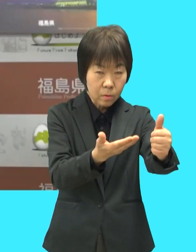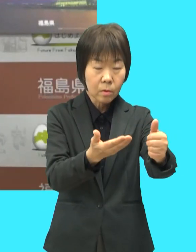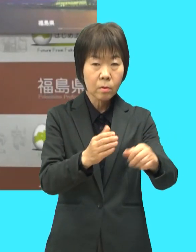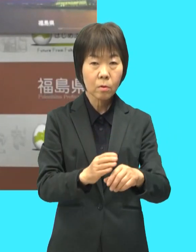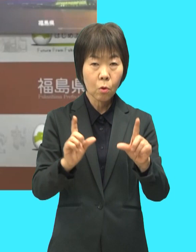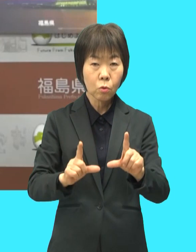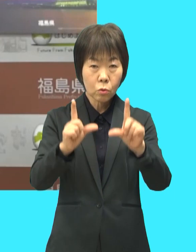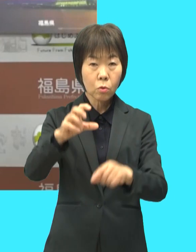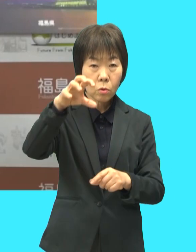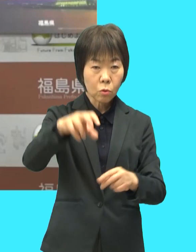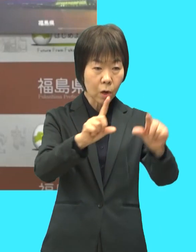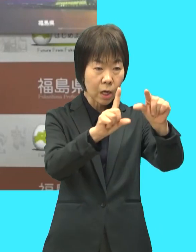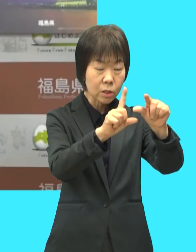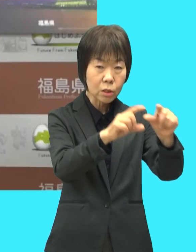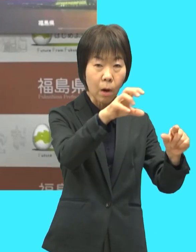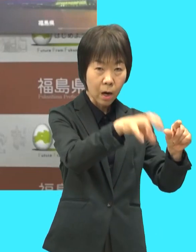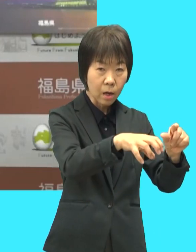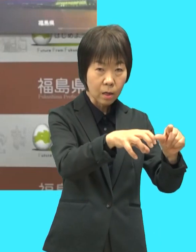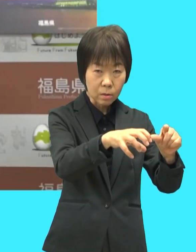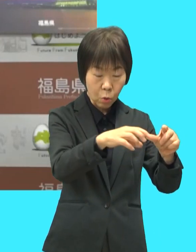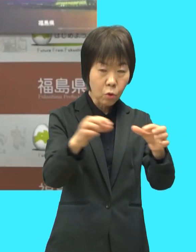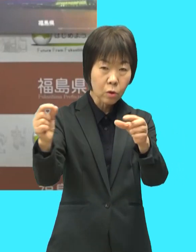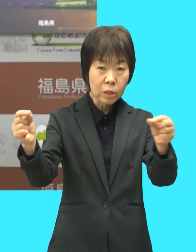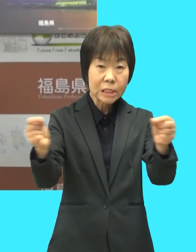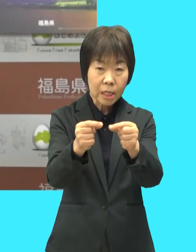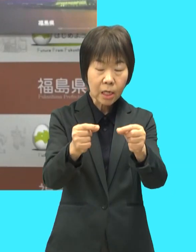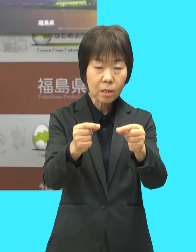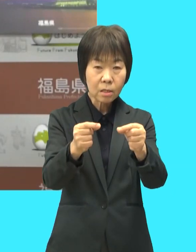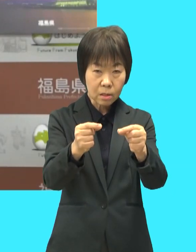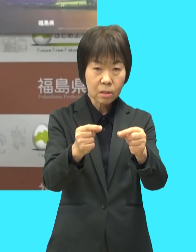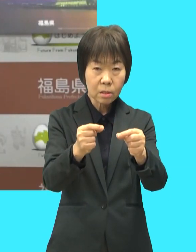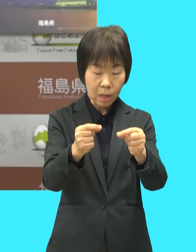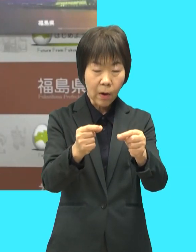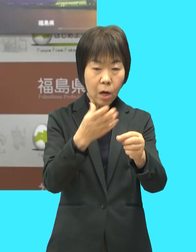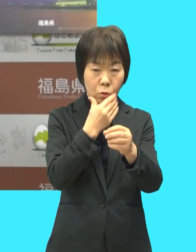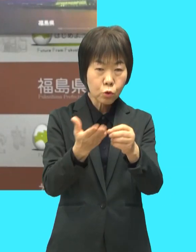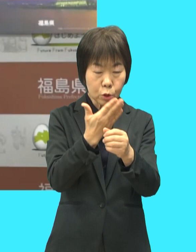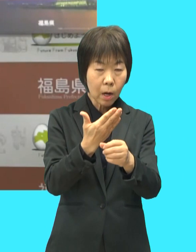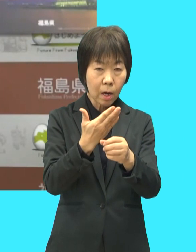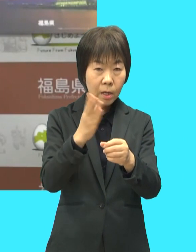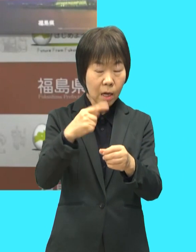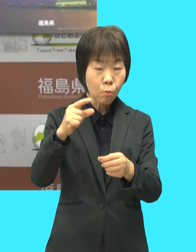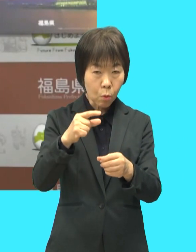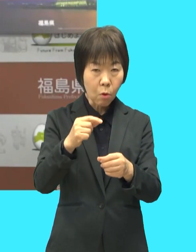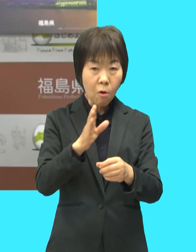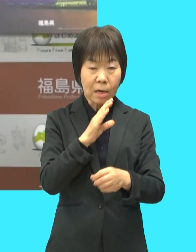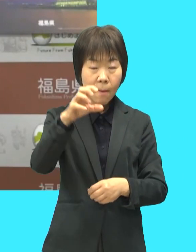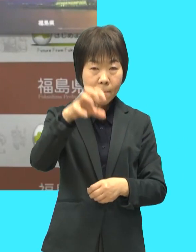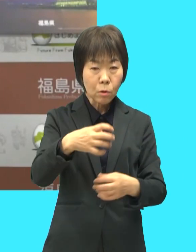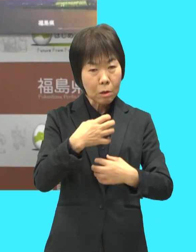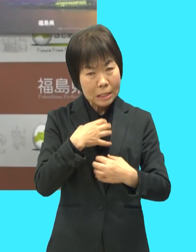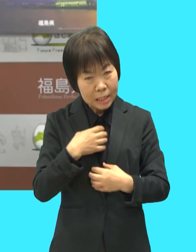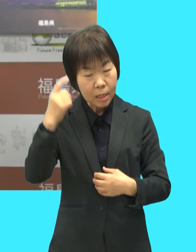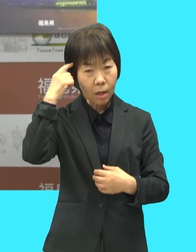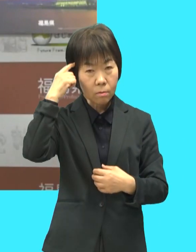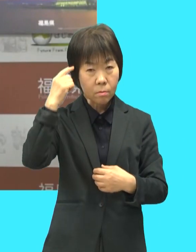東京都だったり千葉だったり、あるいは首都圏との近さという点では福島県もその現場の危機感というか、というの